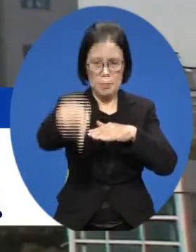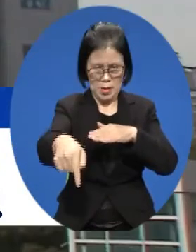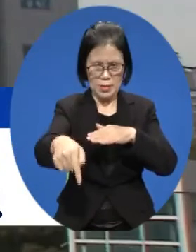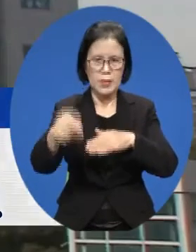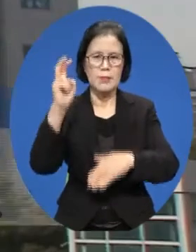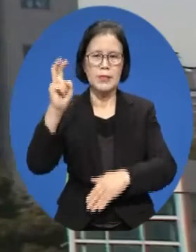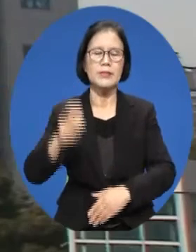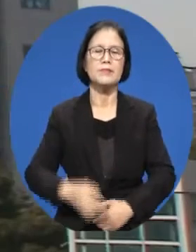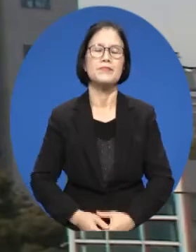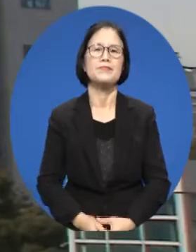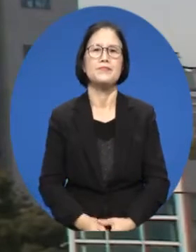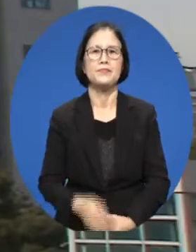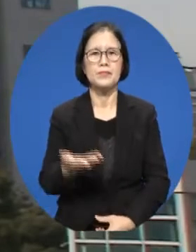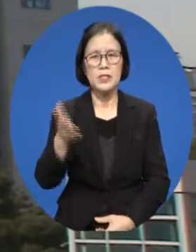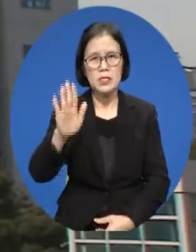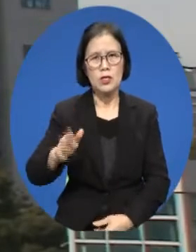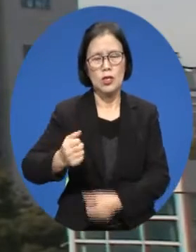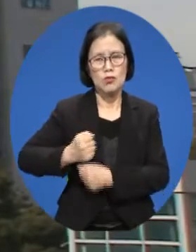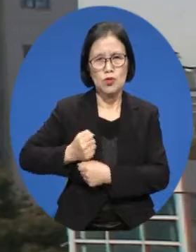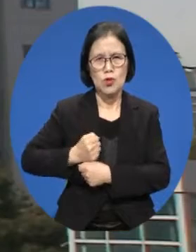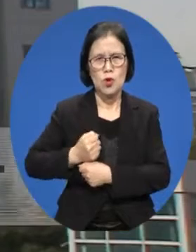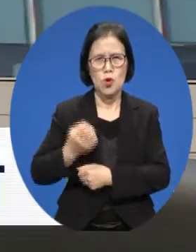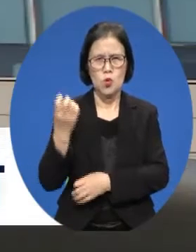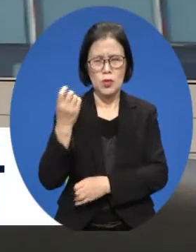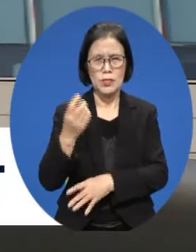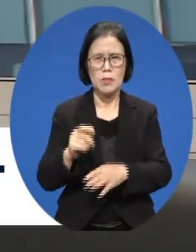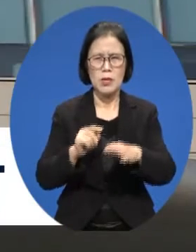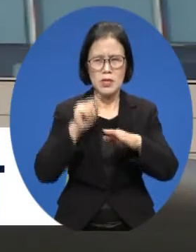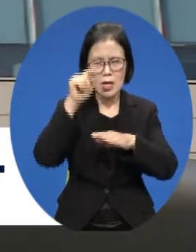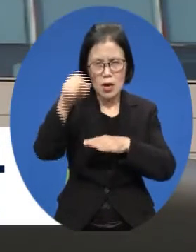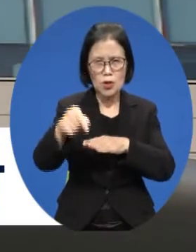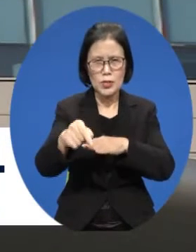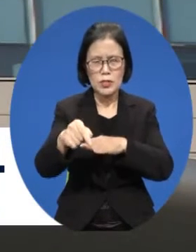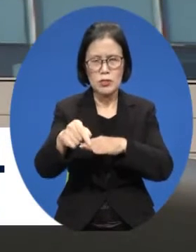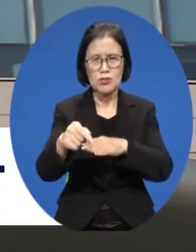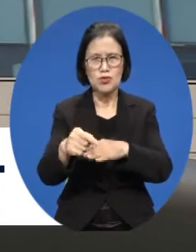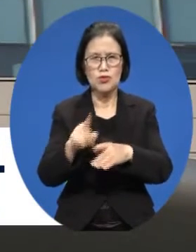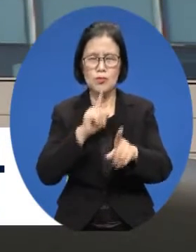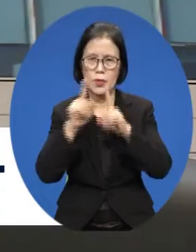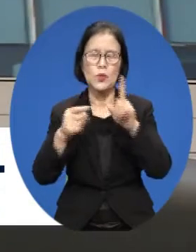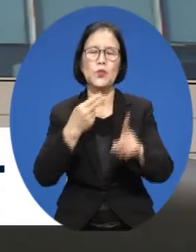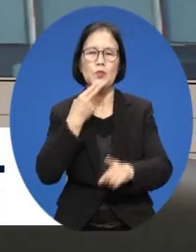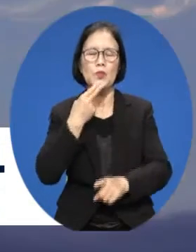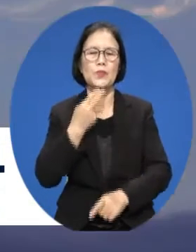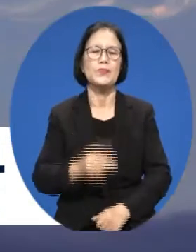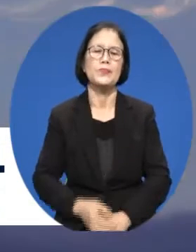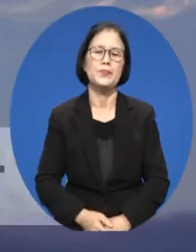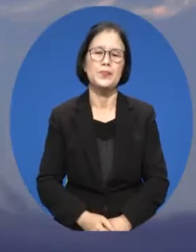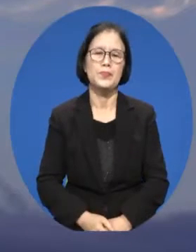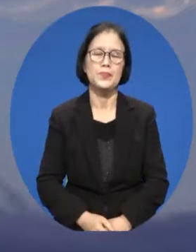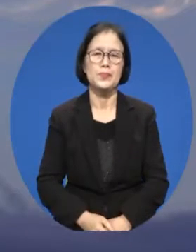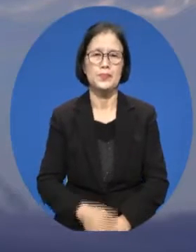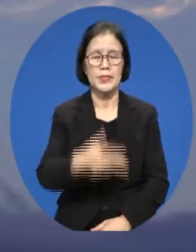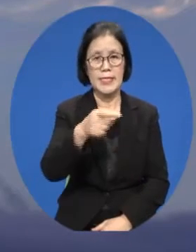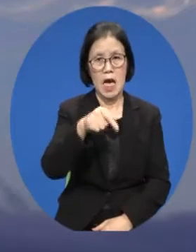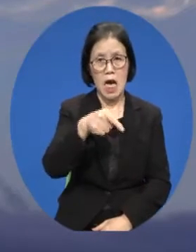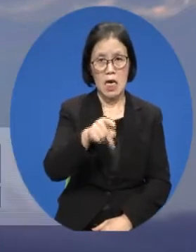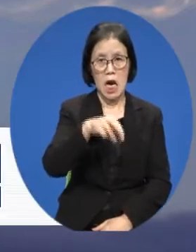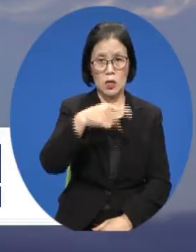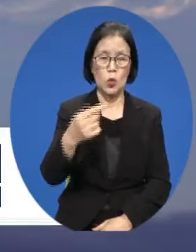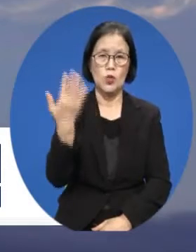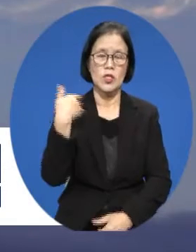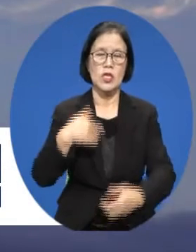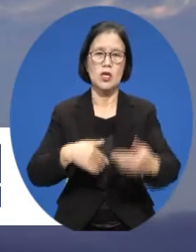보수 그러나 합참은 원점에 사거리와 탄 착 점 등은 언급하지 않았습니다 차 강도는 지난해 9월